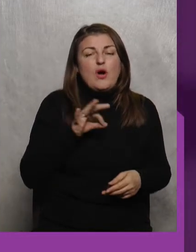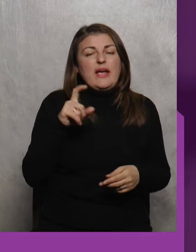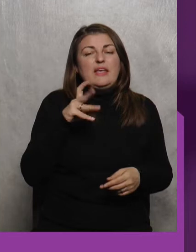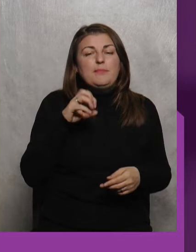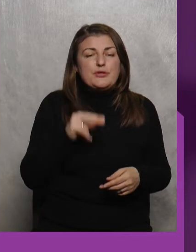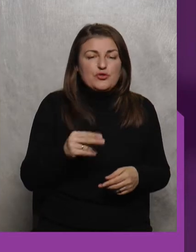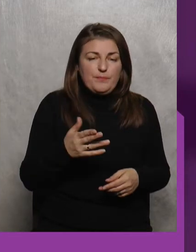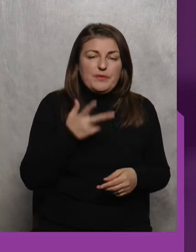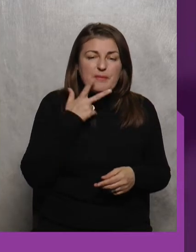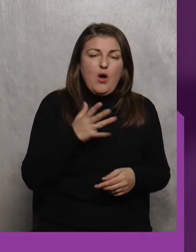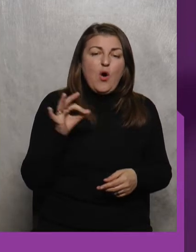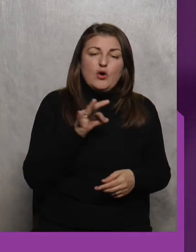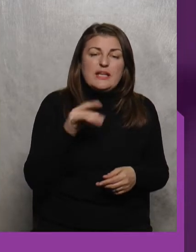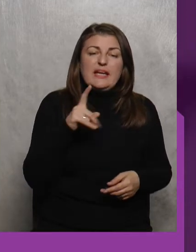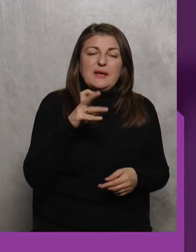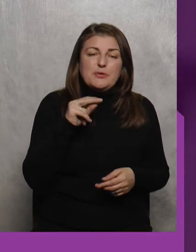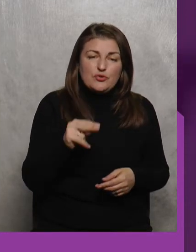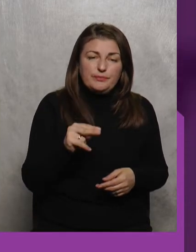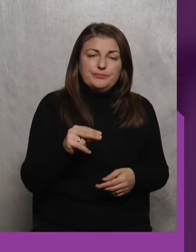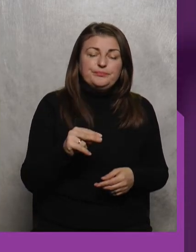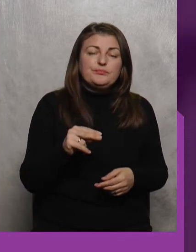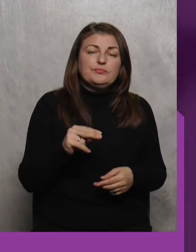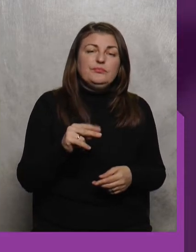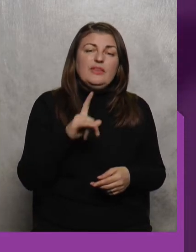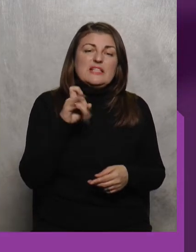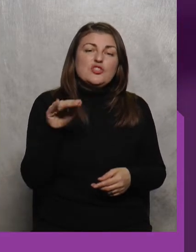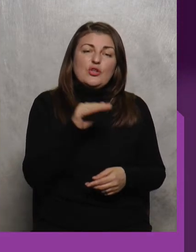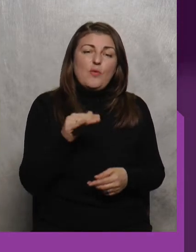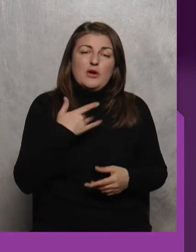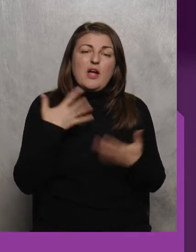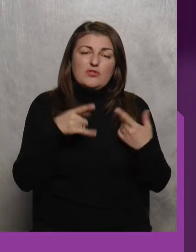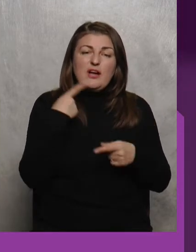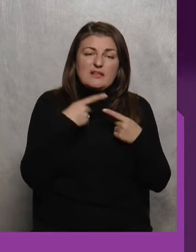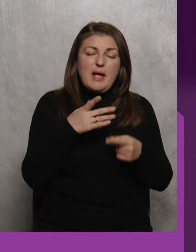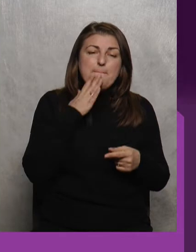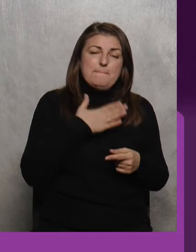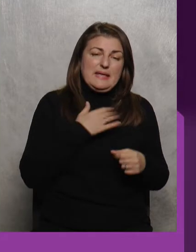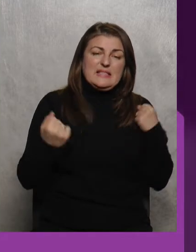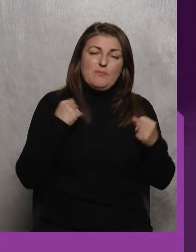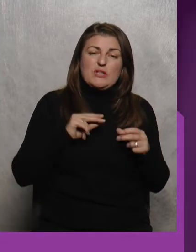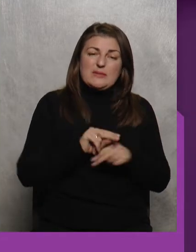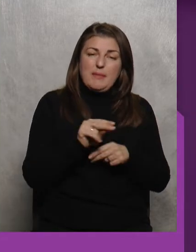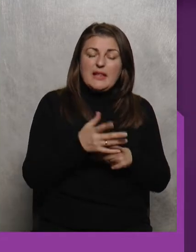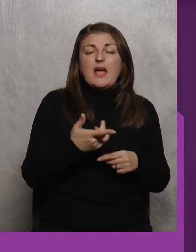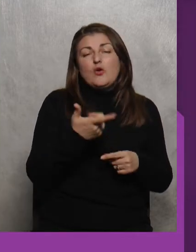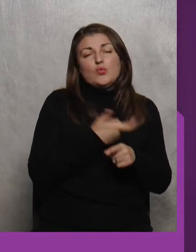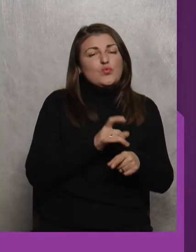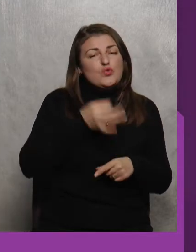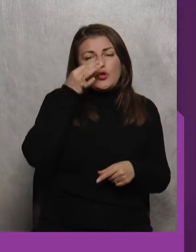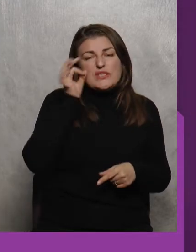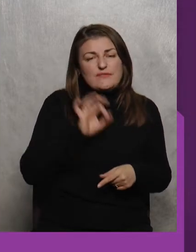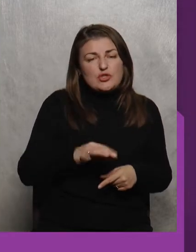Хімічем. От наш спортсмен Олександр Хіміч з Житомирщини, як я вже казав, мій спортсмен, відповідно, дуже